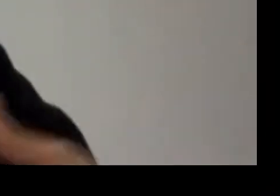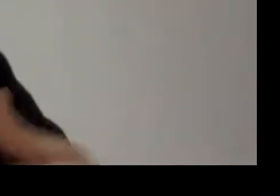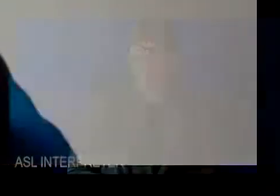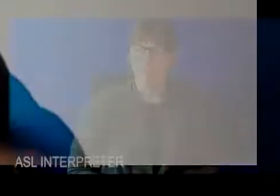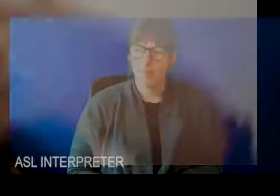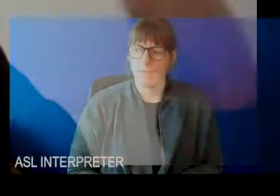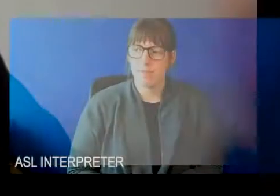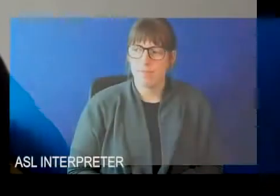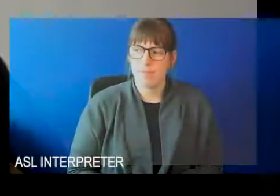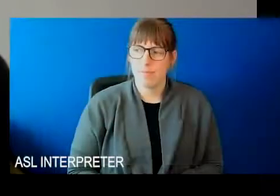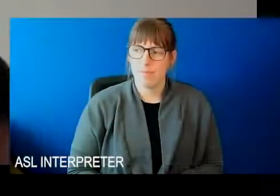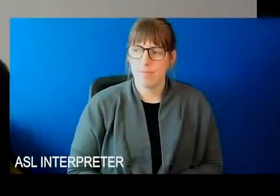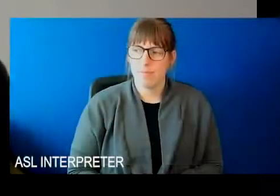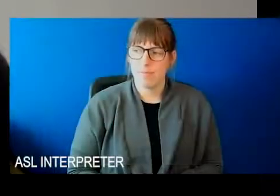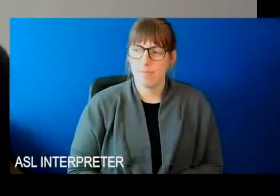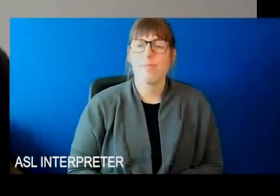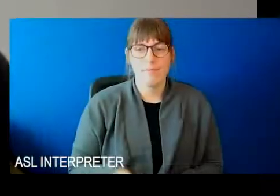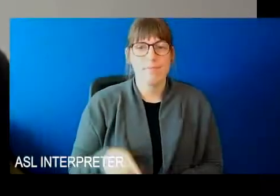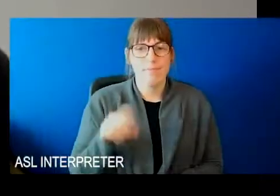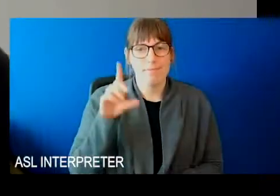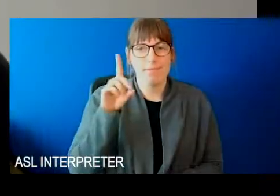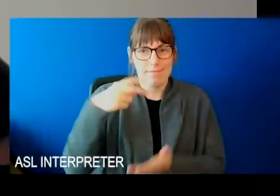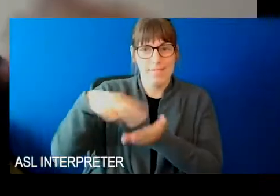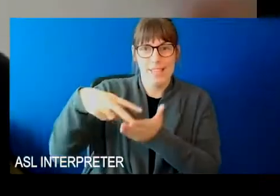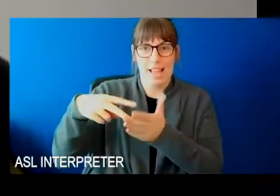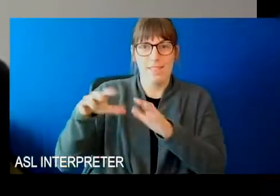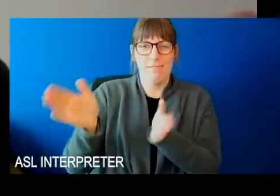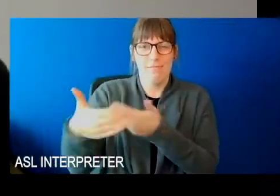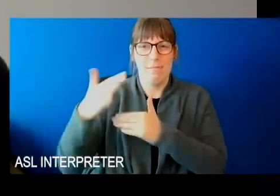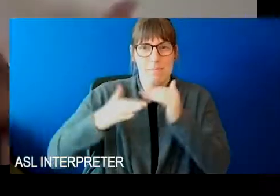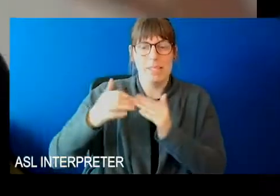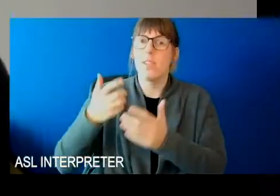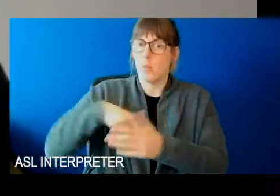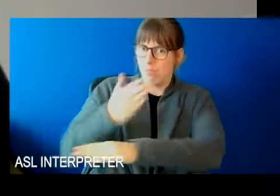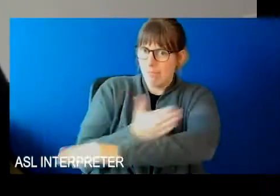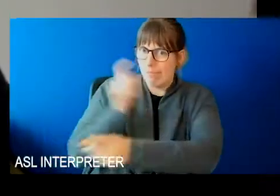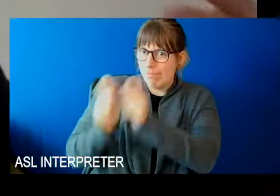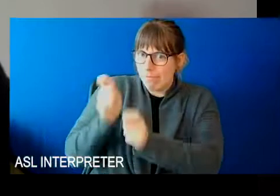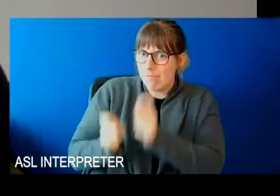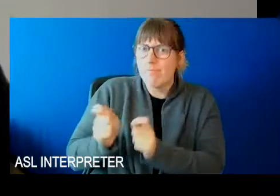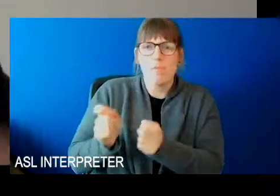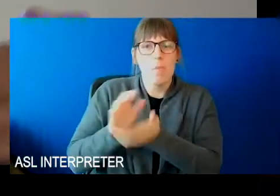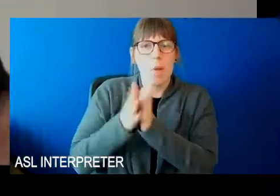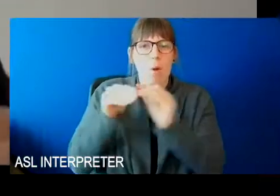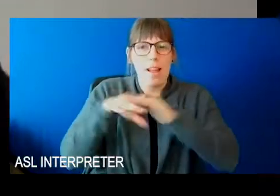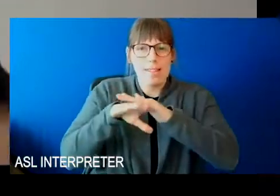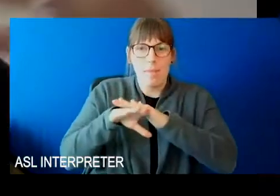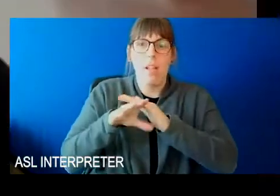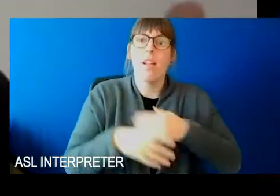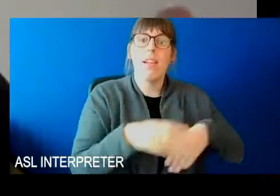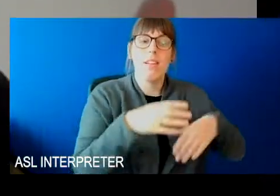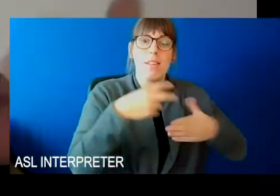les rendre accessibles. We were renovating dance studios to make them accessible. And then we were training